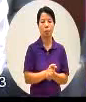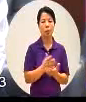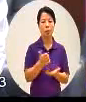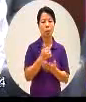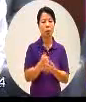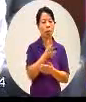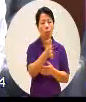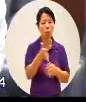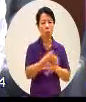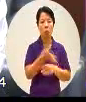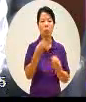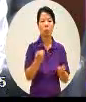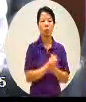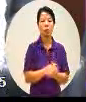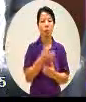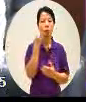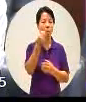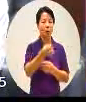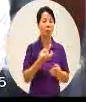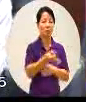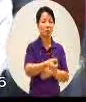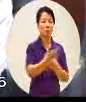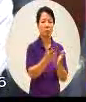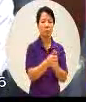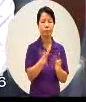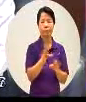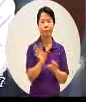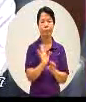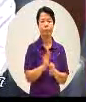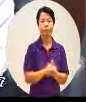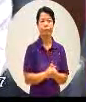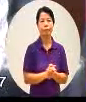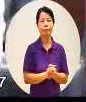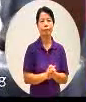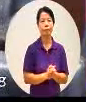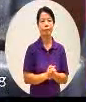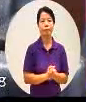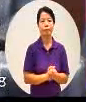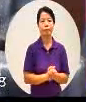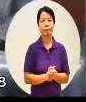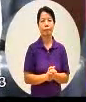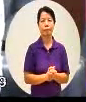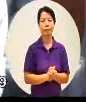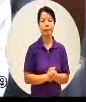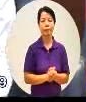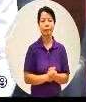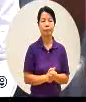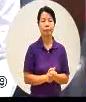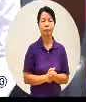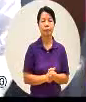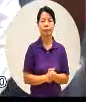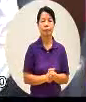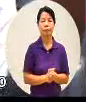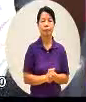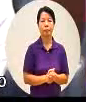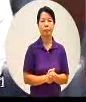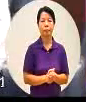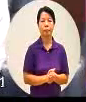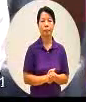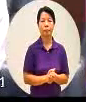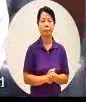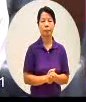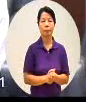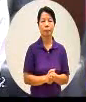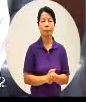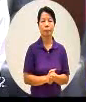钱啊，是不是？好啦，你请坐，我不想要问你啊，我给你不告不啥啥吼。来，